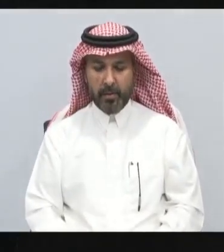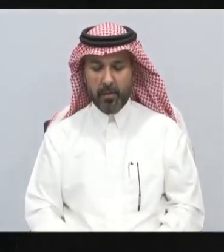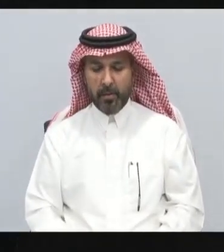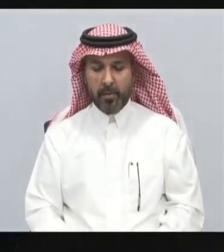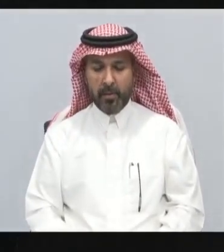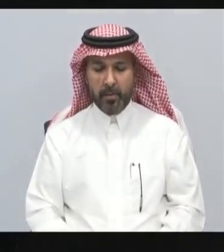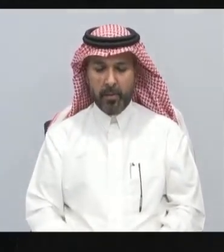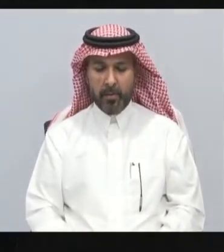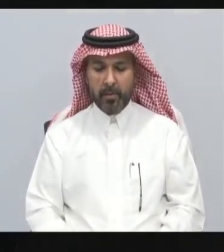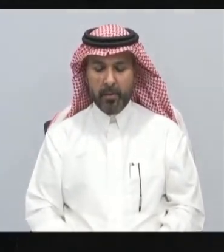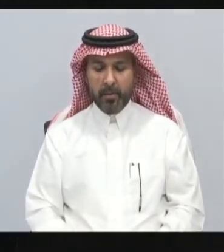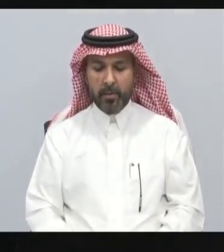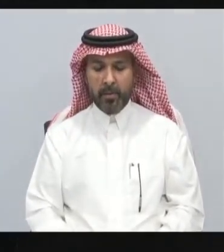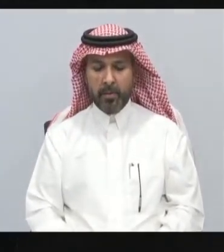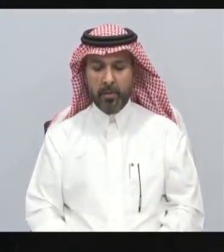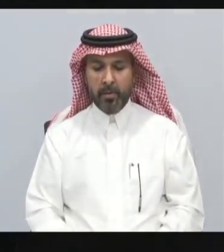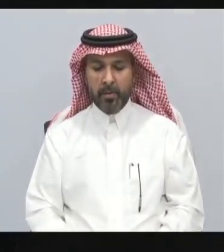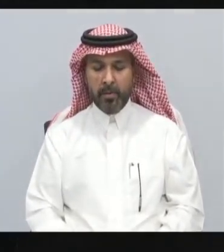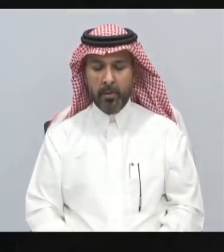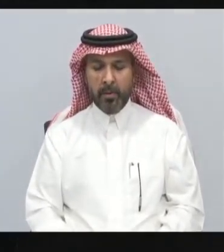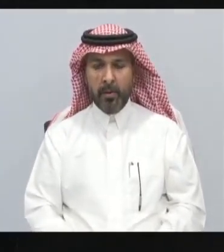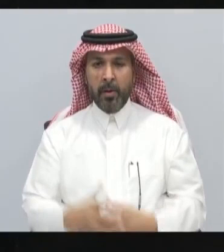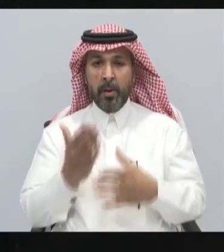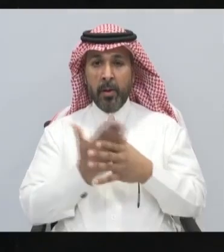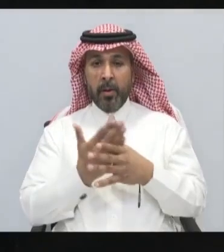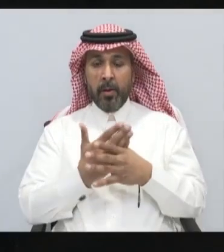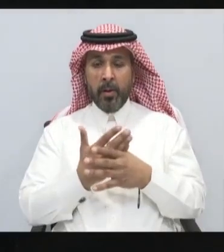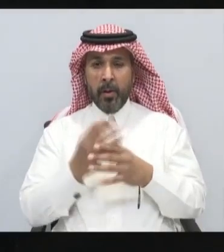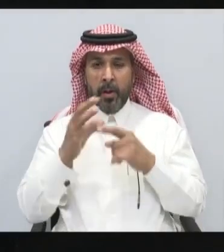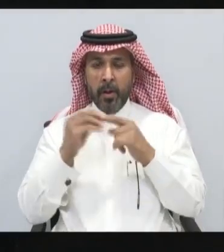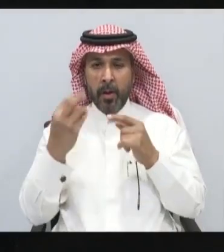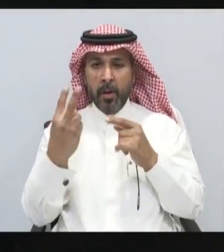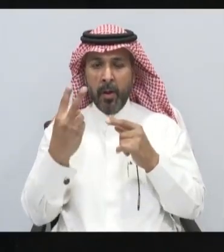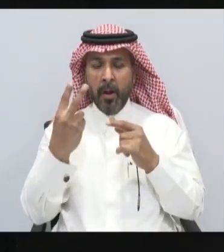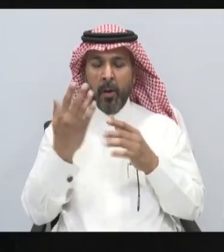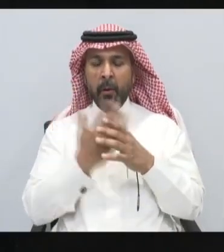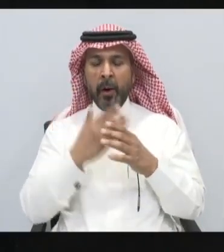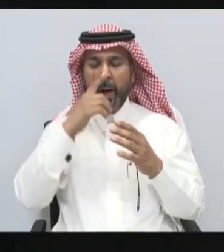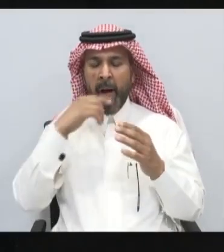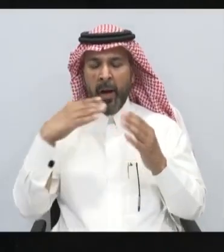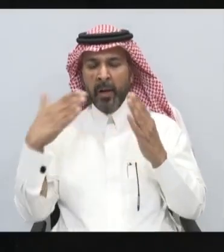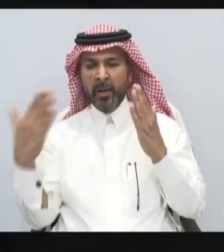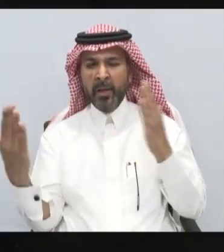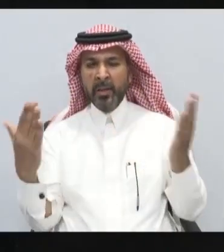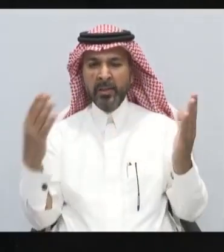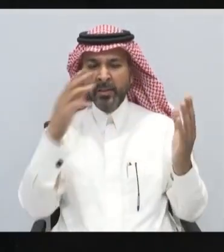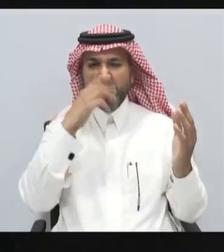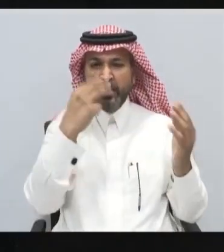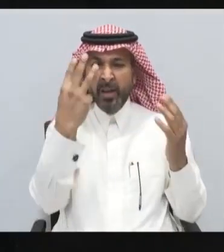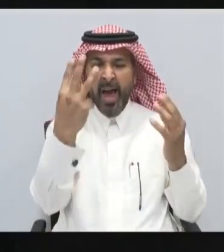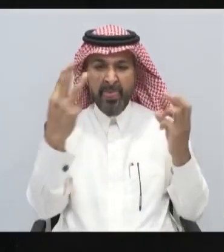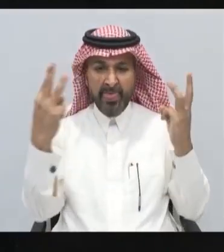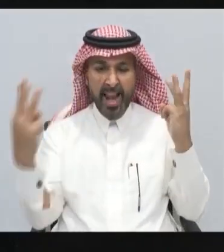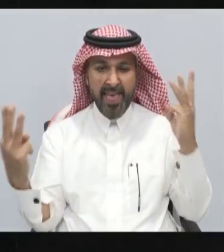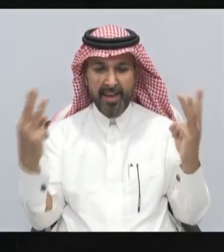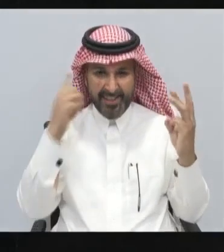الاولى والاخيره تاخذ ليس تاخذ اللي هم الاثنين هذول الشخصين اللي طرحناهم الزياده الان الطاولات